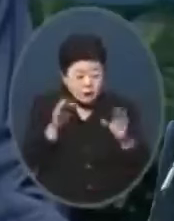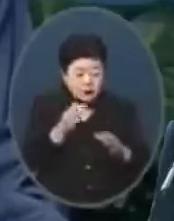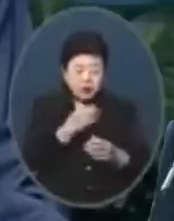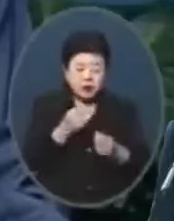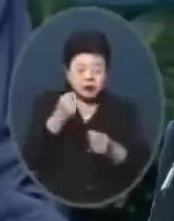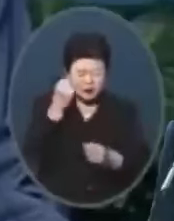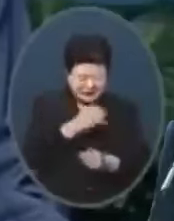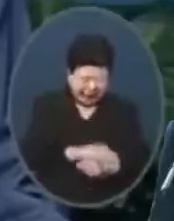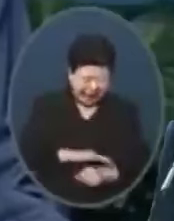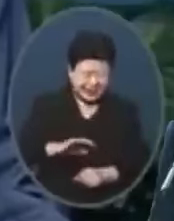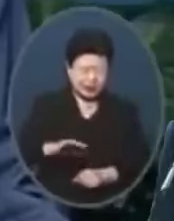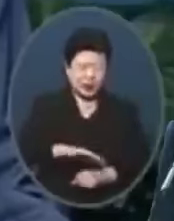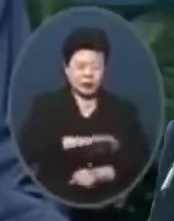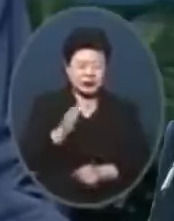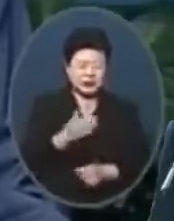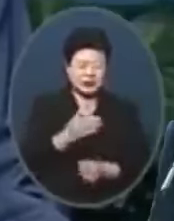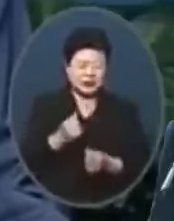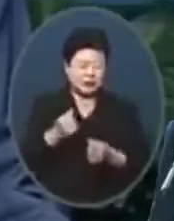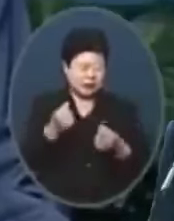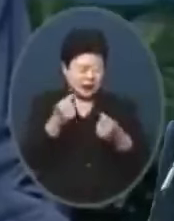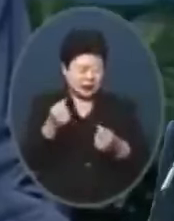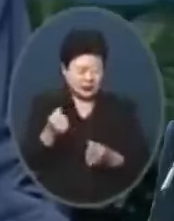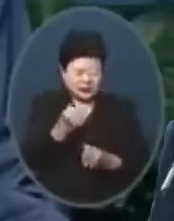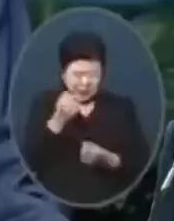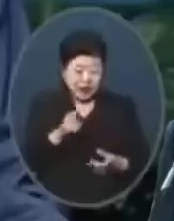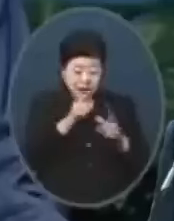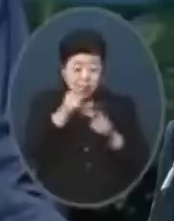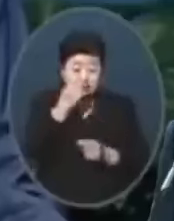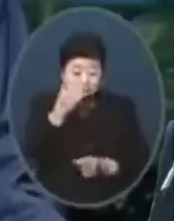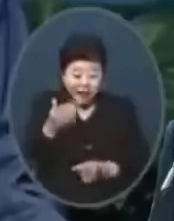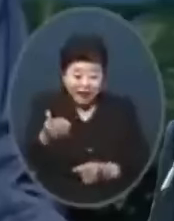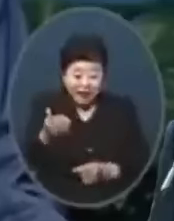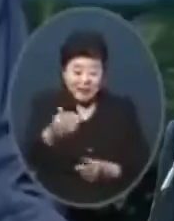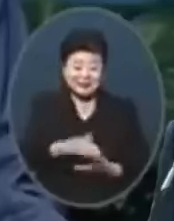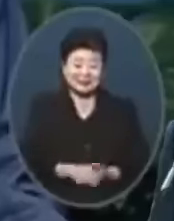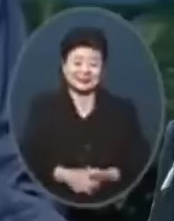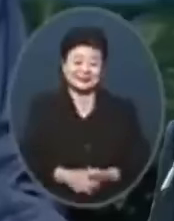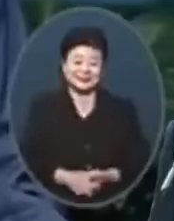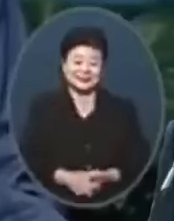영혼이 잘됨같이 범사에 잘되고 강건한 삶을 살게 되는 것은